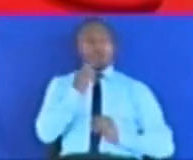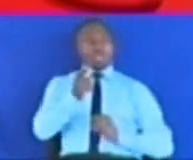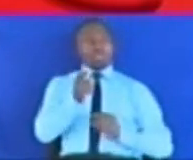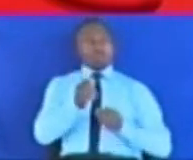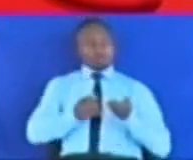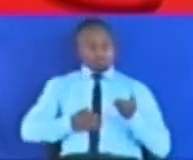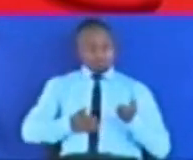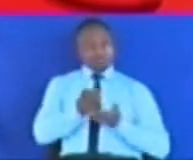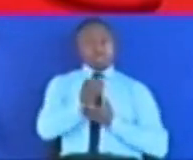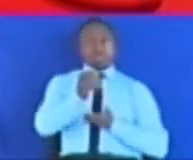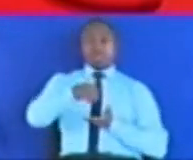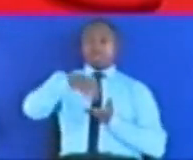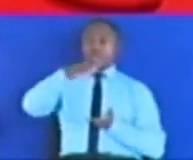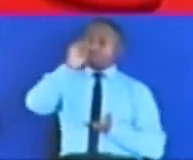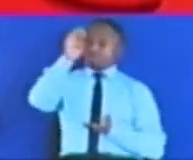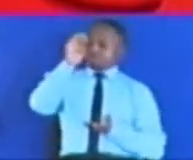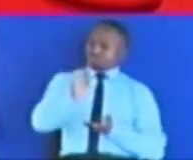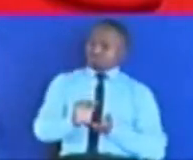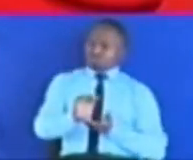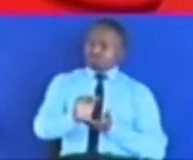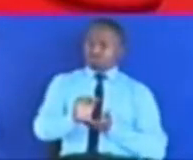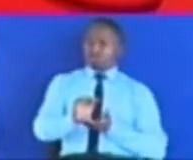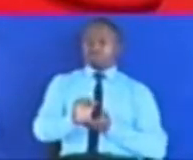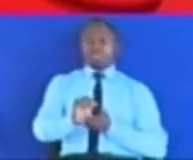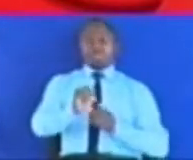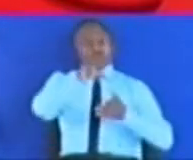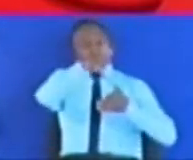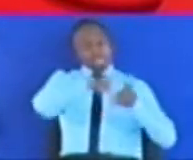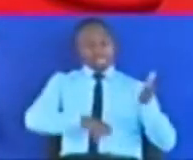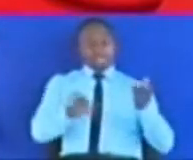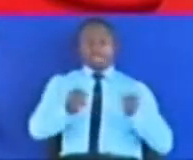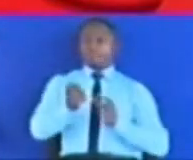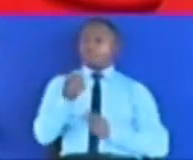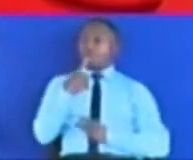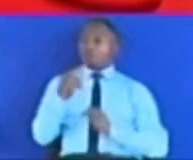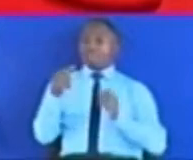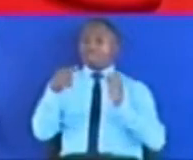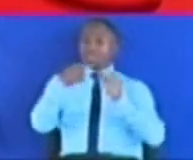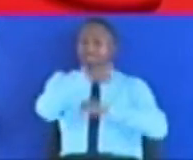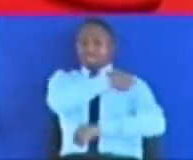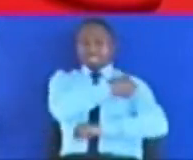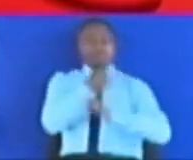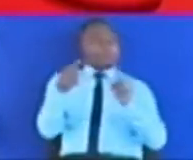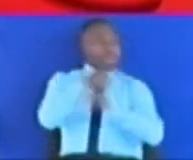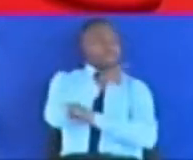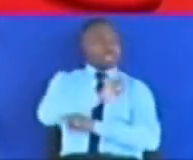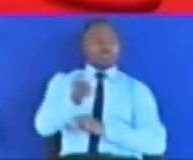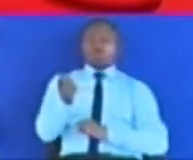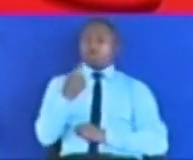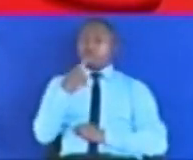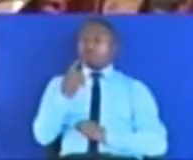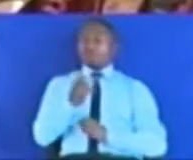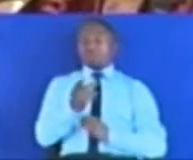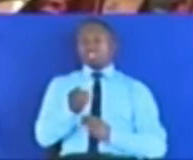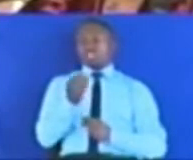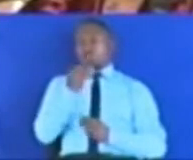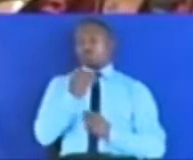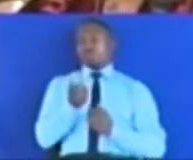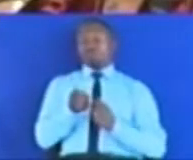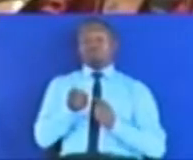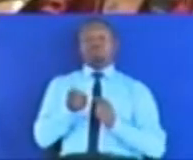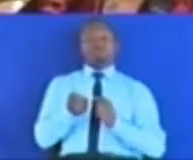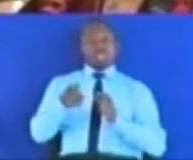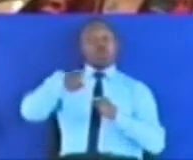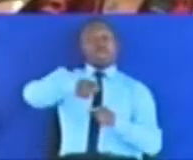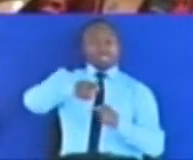iweze kupunguziwa masharti, iweze kusajiliwa kama dawa tiba mbadala kuliko kuwa kama dietary supplement. Asante sana. Mheshimiwa